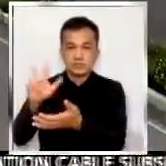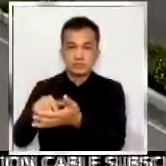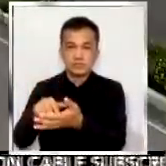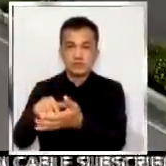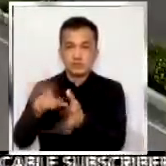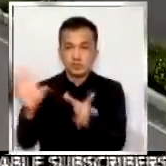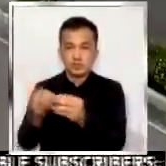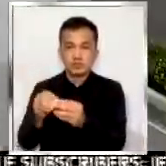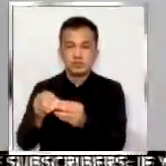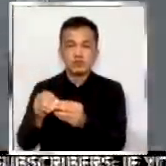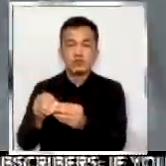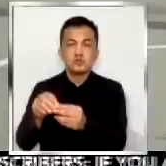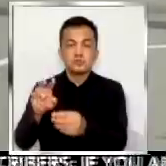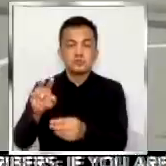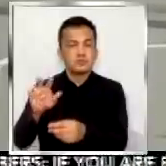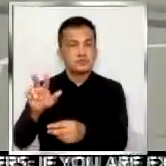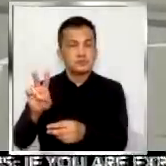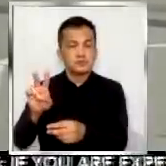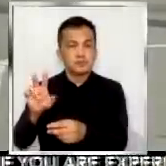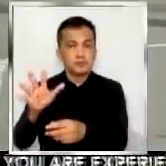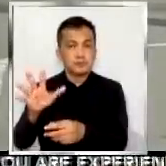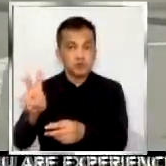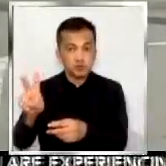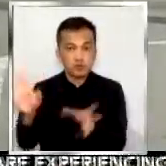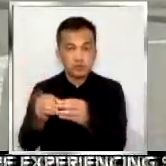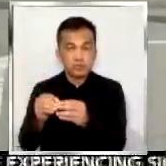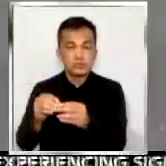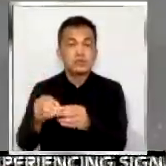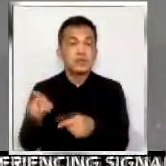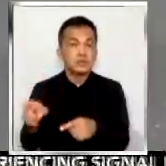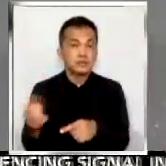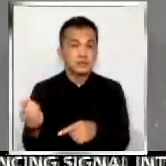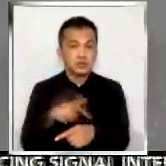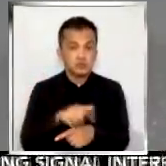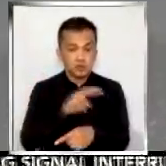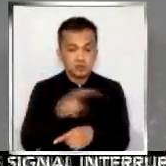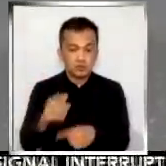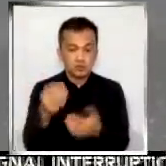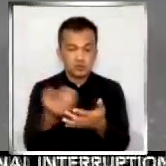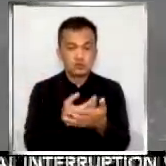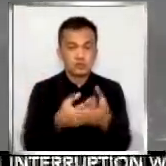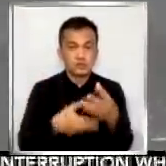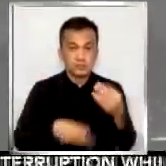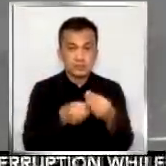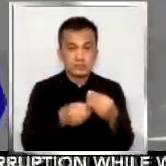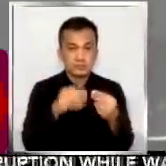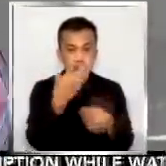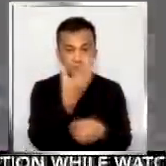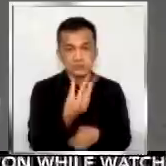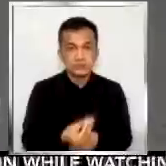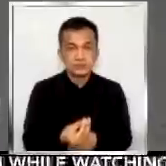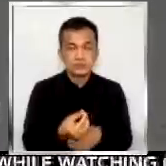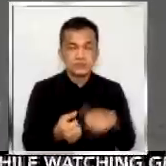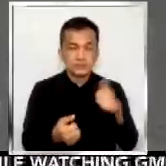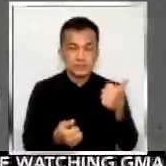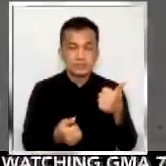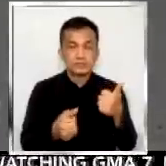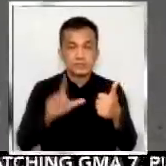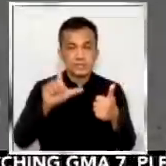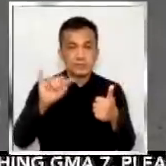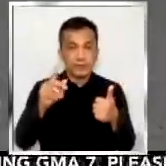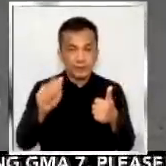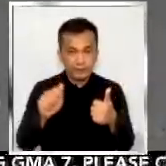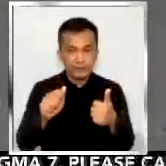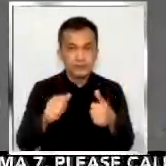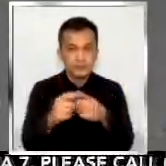sa lungsod. 22 new cases naman ang nadagdag sa Batangas City habang 10 cases sa Lipa. Ayon sa Provincial